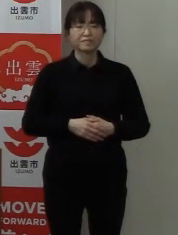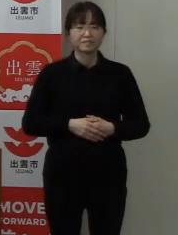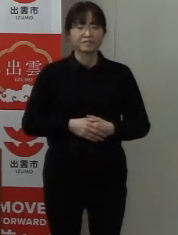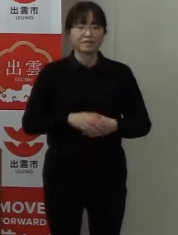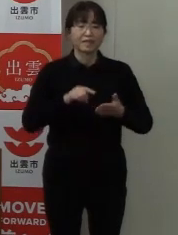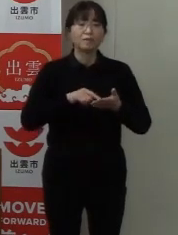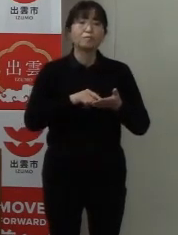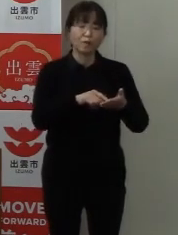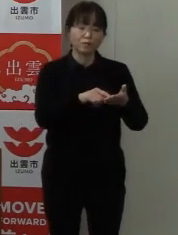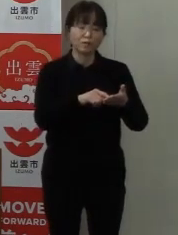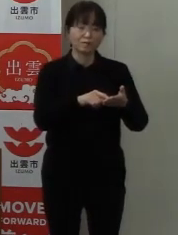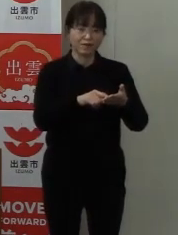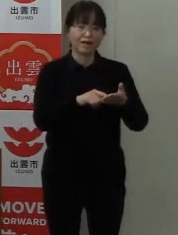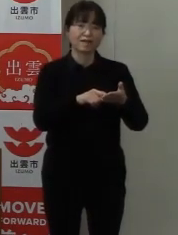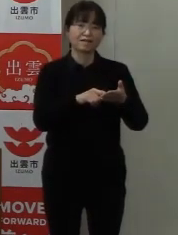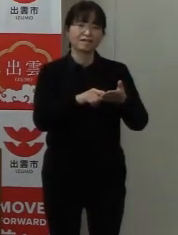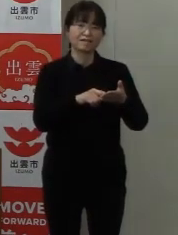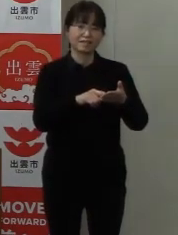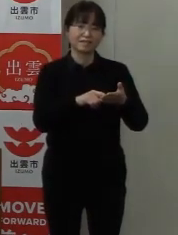申し込みにつきましては